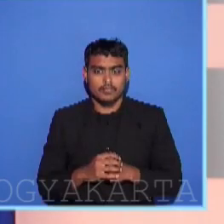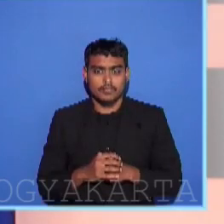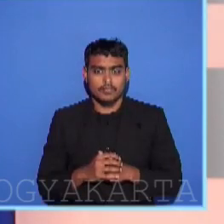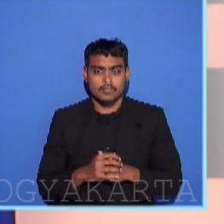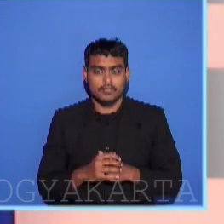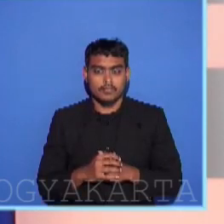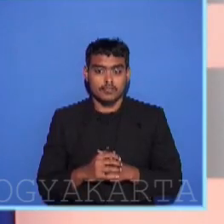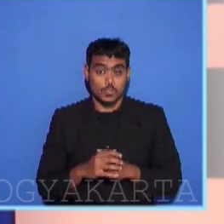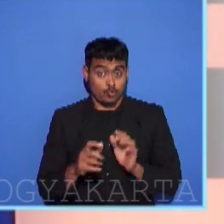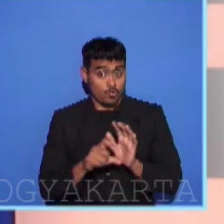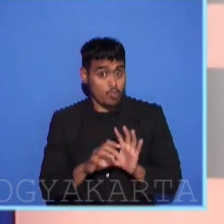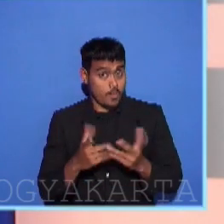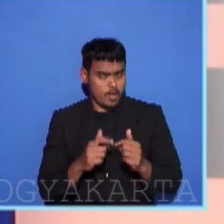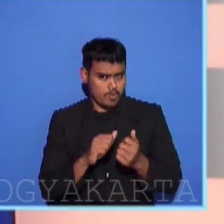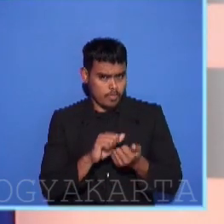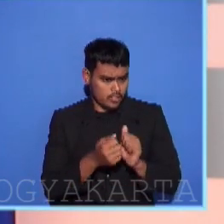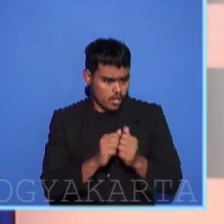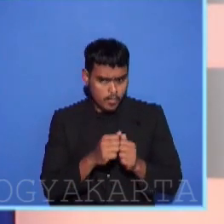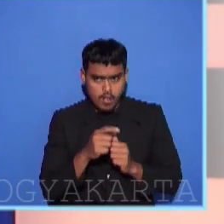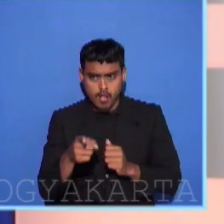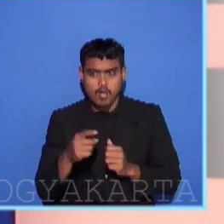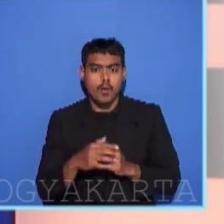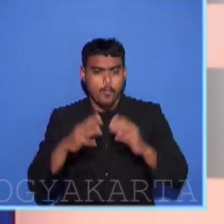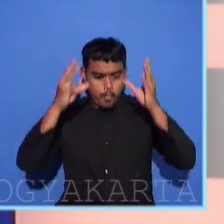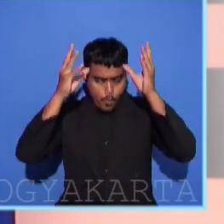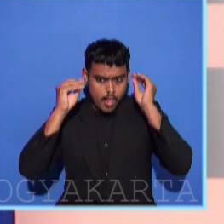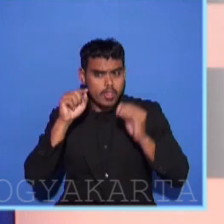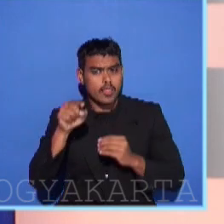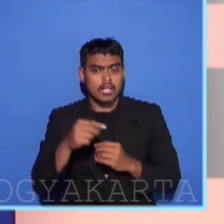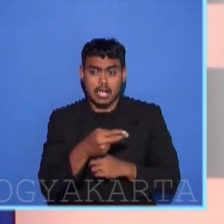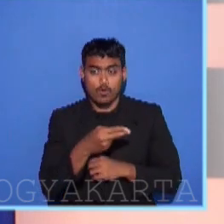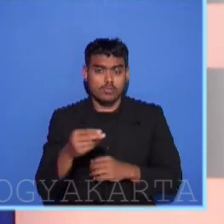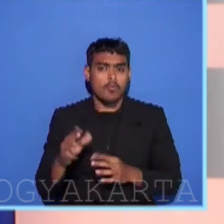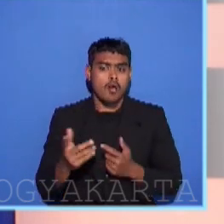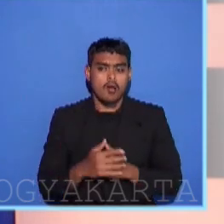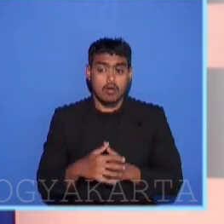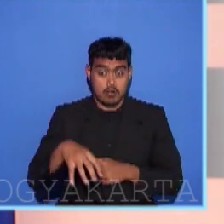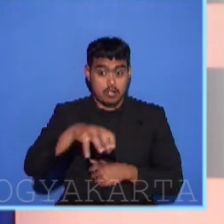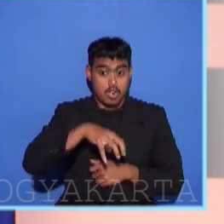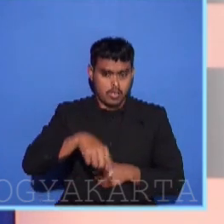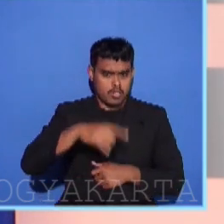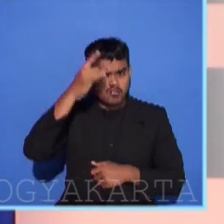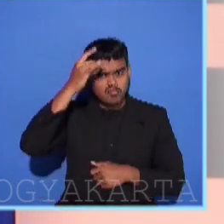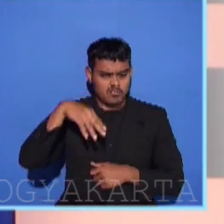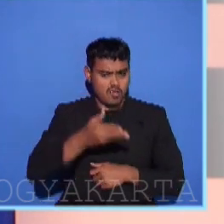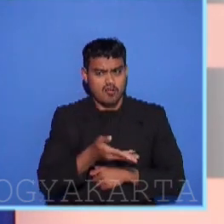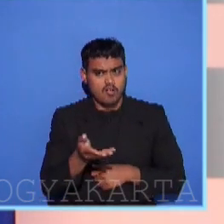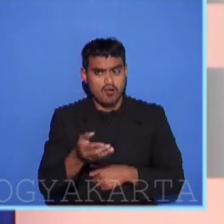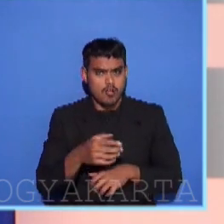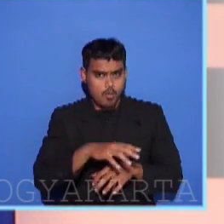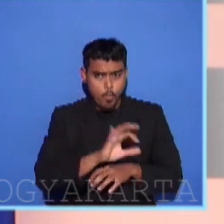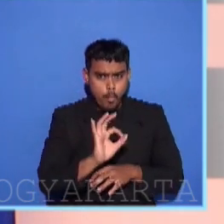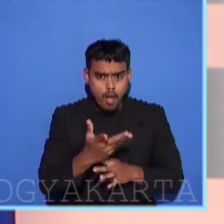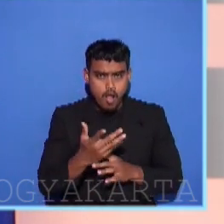salah satu permasalahan tenaga keperawatan Indonesia adalah masih banyak wilayah pelosok maupun kepulauan yang belum memiliki staf